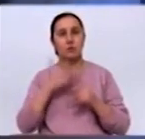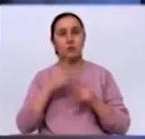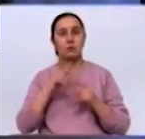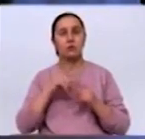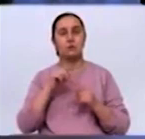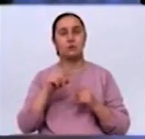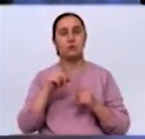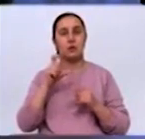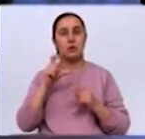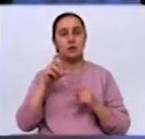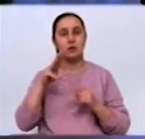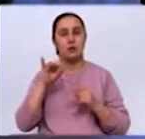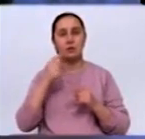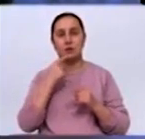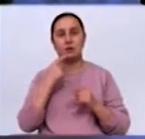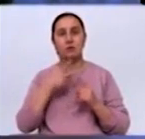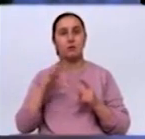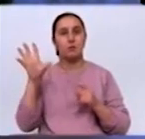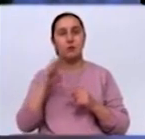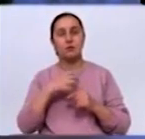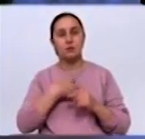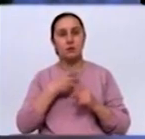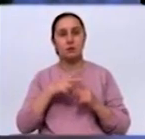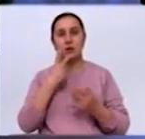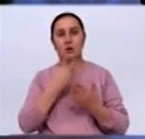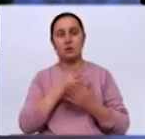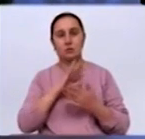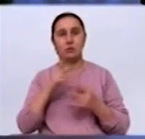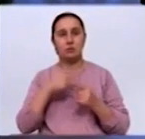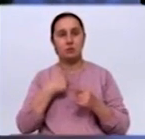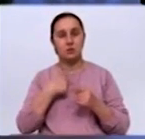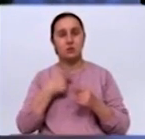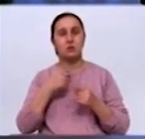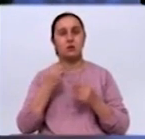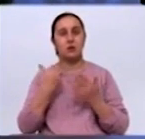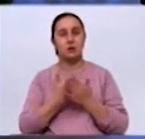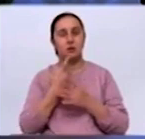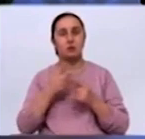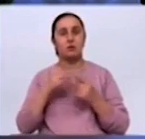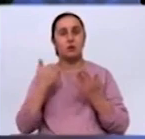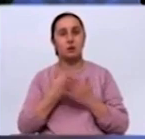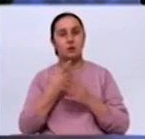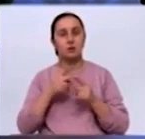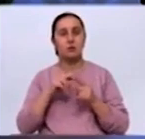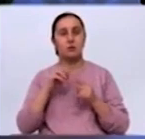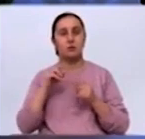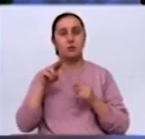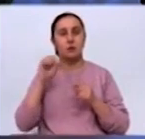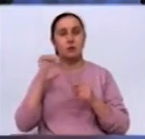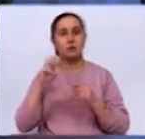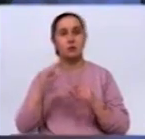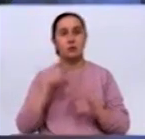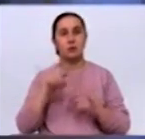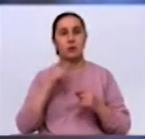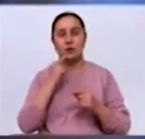zaman o'tgan sari HTML tilining barcha afzalliklariga qaramasdan, demak, bizga yana ham yangi dasturlar talab qilina boshlagan.